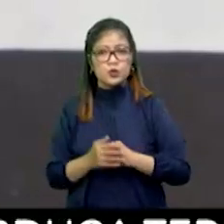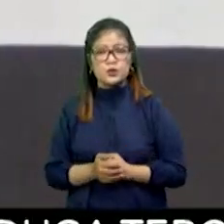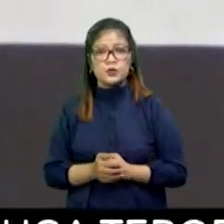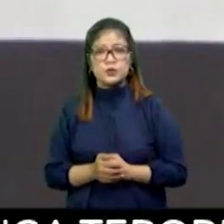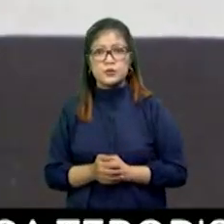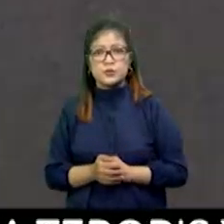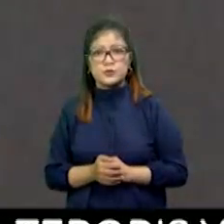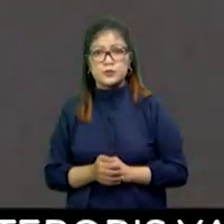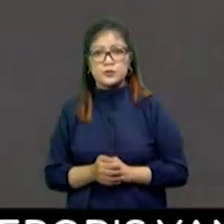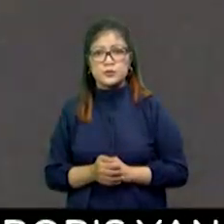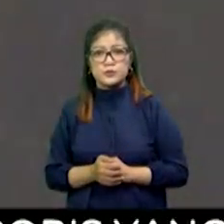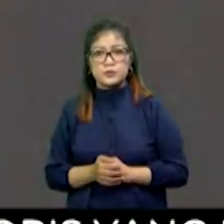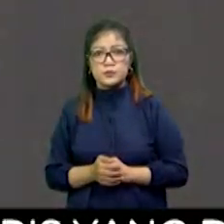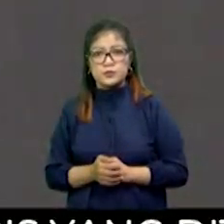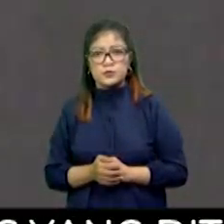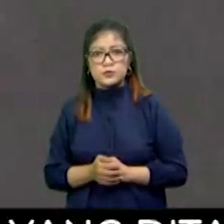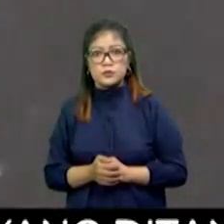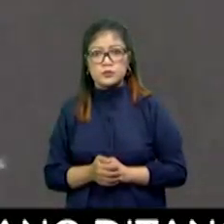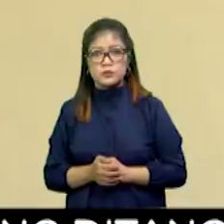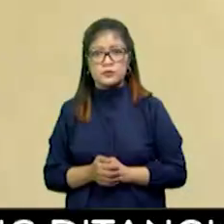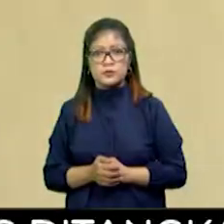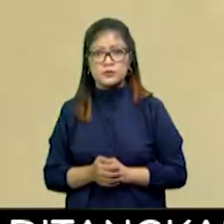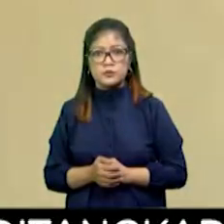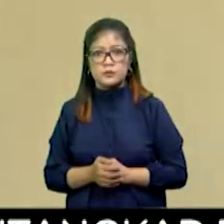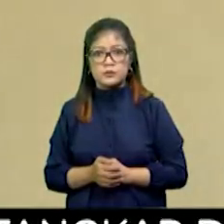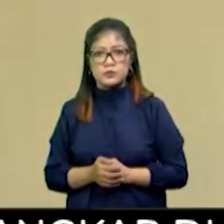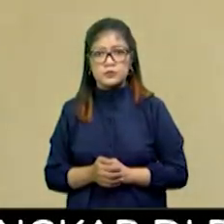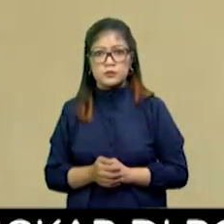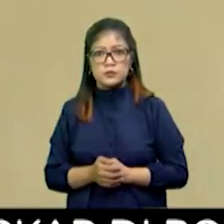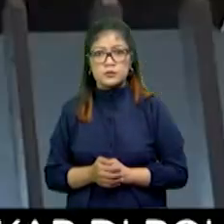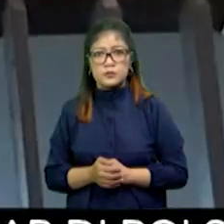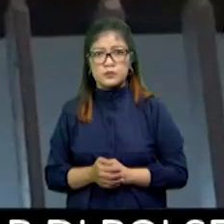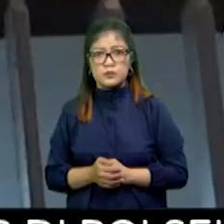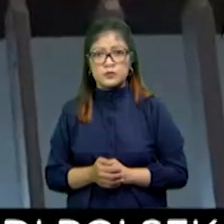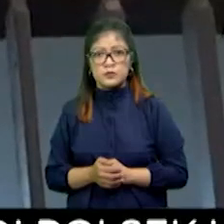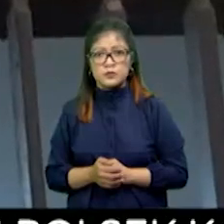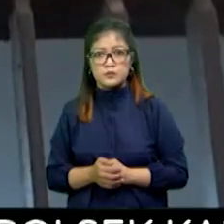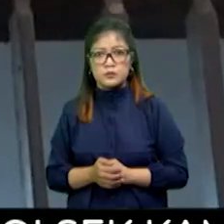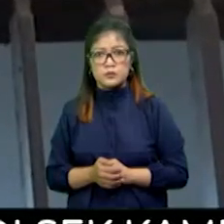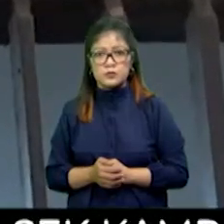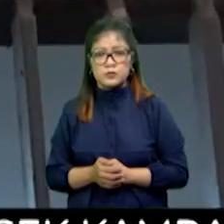Dari Kabupaten Maros, Sulawesi Selatan, Wahyu Ruslan, iNews, melaporkan.